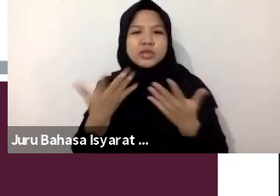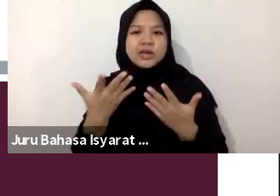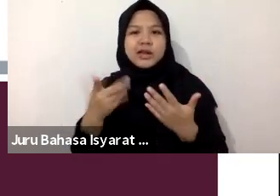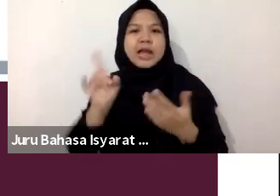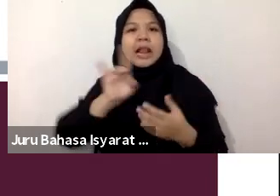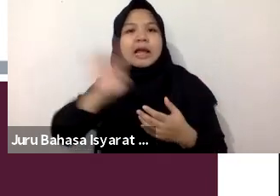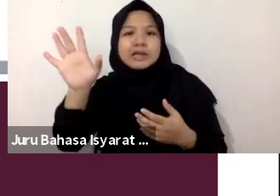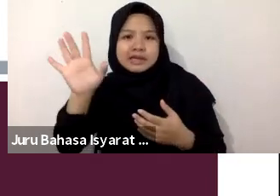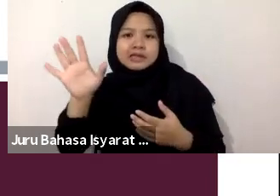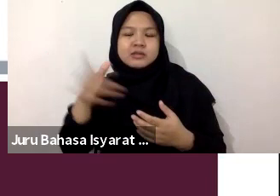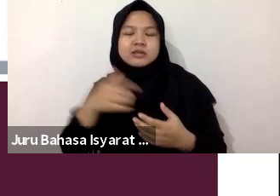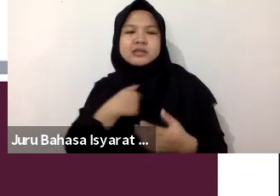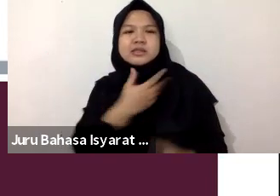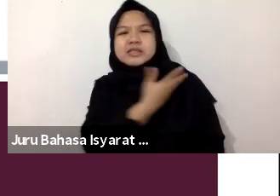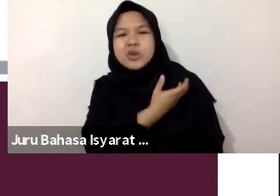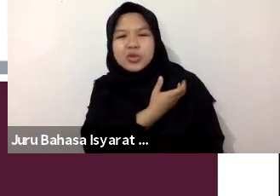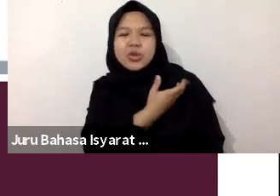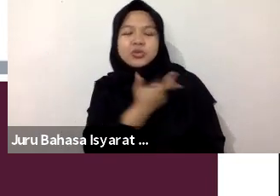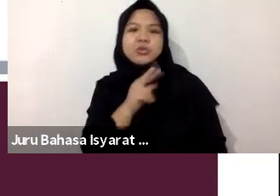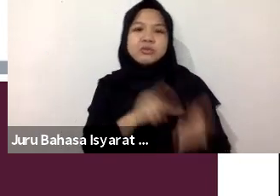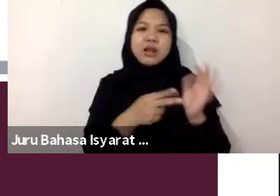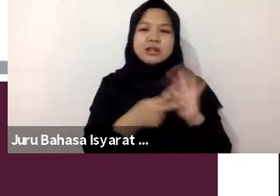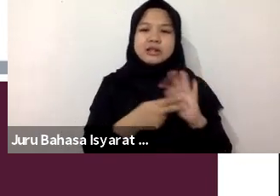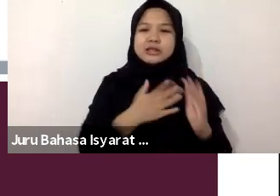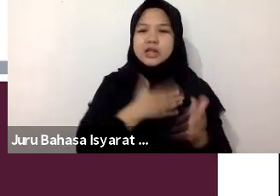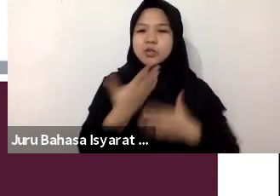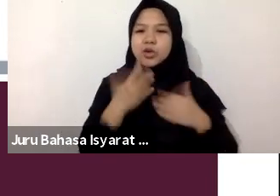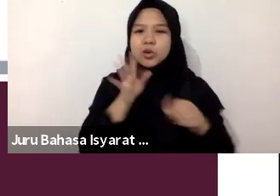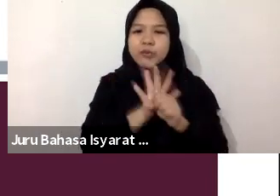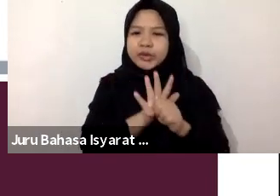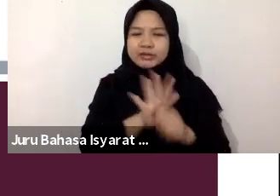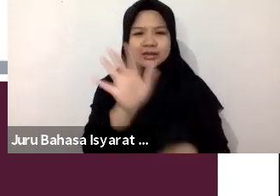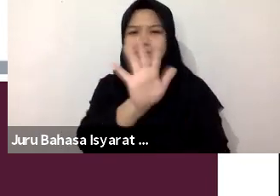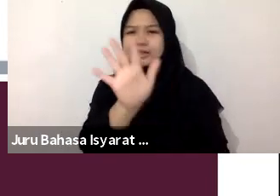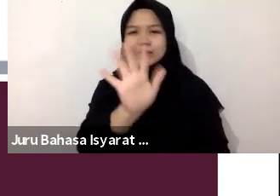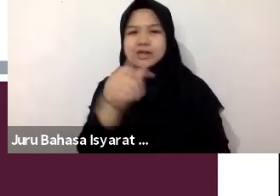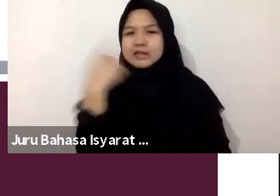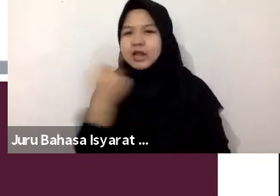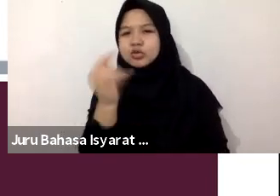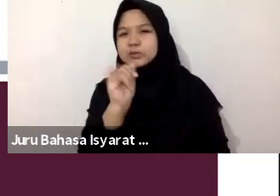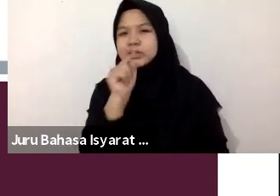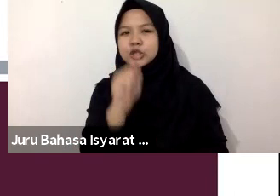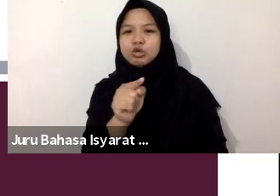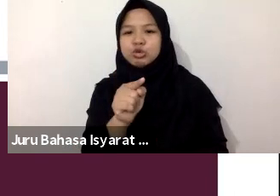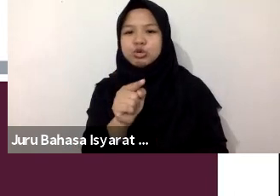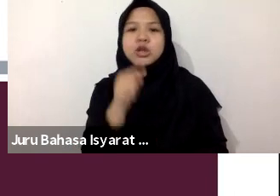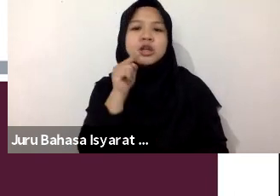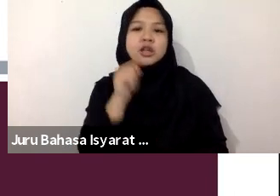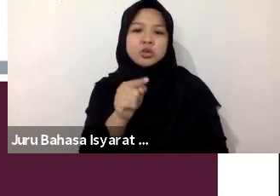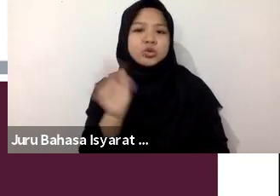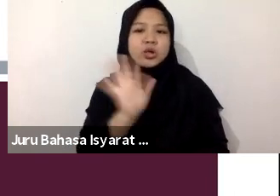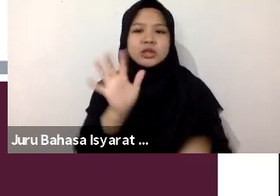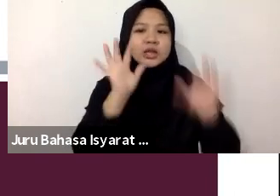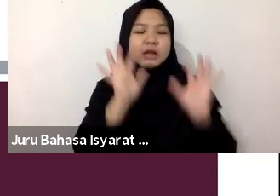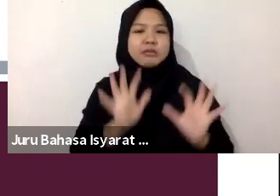tiba-tiba aduh saya nyeri otot berarti saya mungkin COVID gitu. Tidak seperti itu juga sih gitu ya. Dan itu juga tidak banyak, tadi